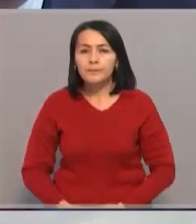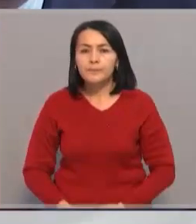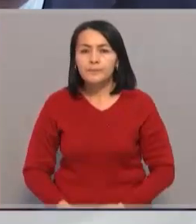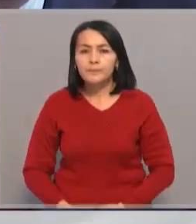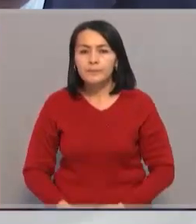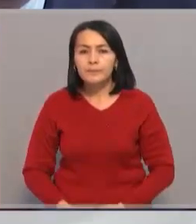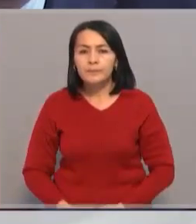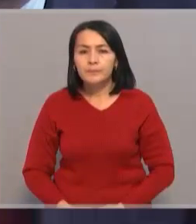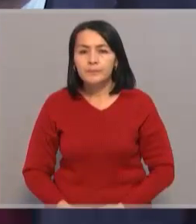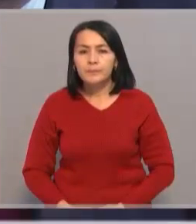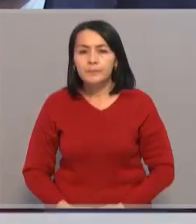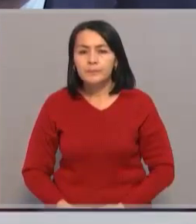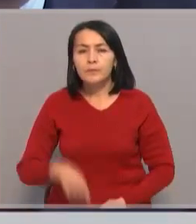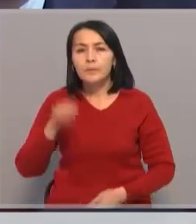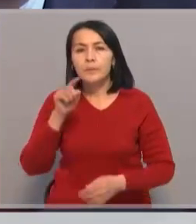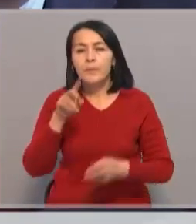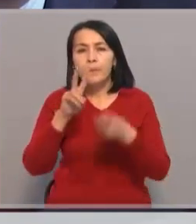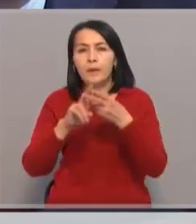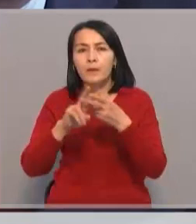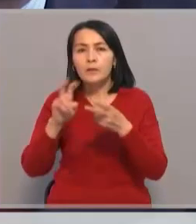жерде менің өмірім,